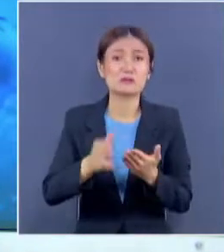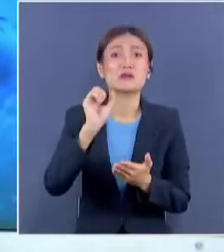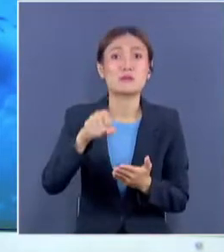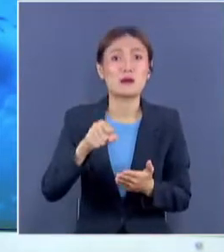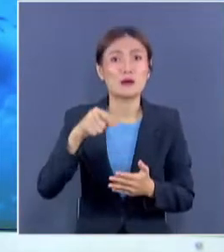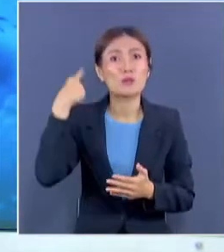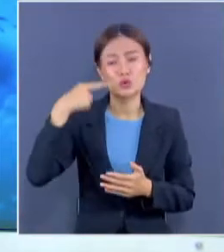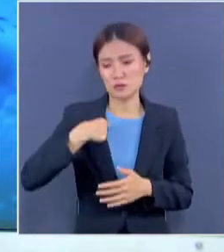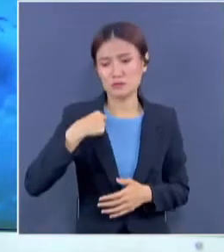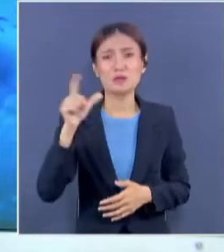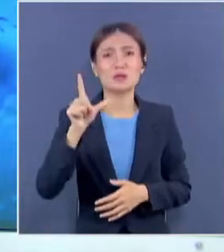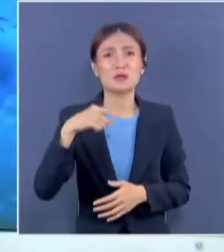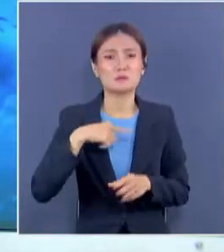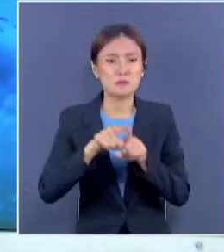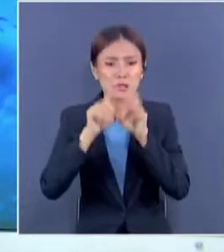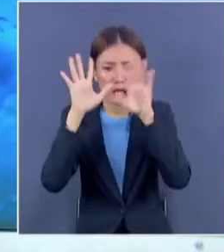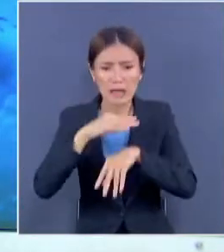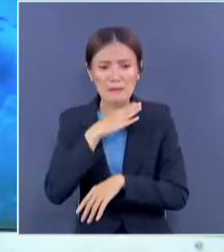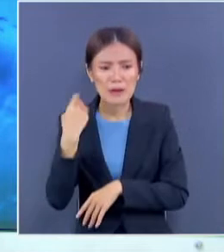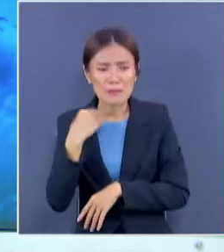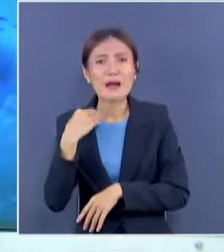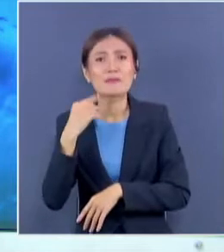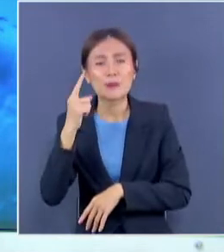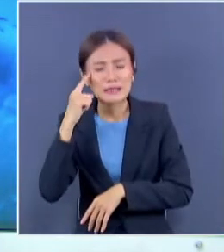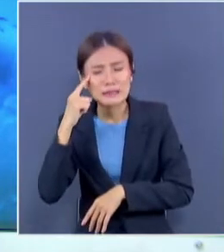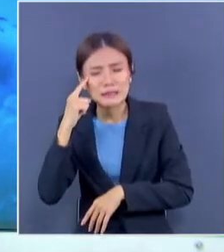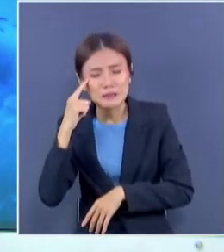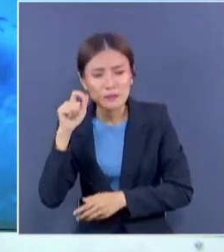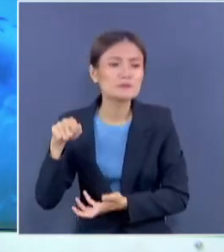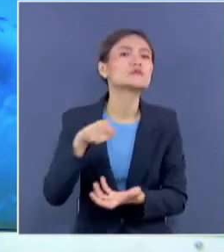ปที่ทำอ่ะก็เลยโอ้ไม่เอาดีกว่าอะไรเงี้ยแต่สุดท้ายก็ทำดำเนินคดีตามกฎหมายครับ